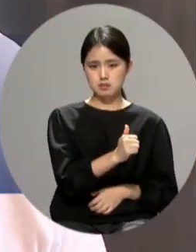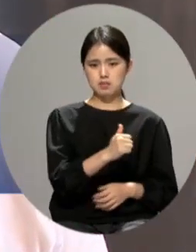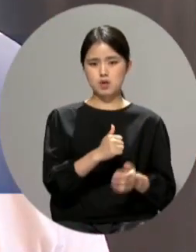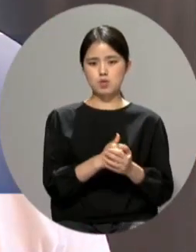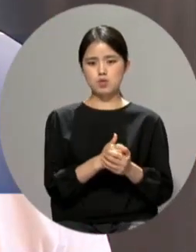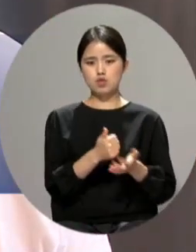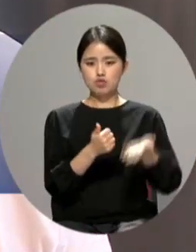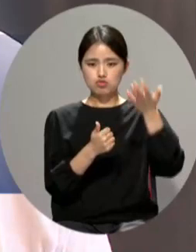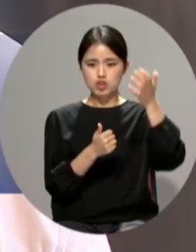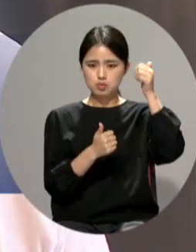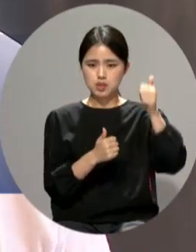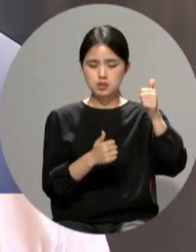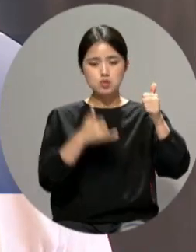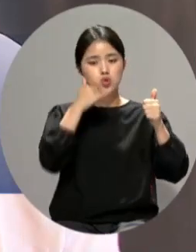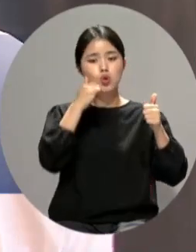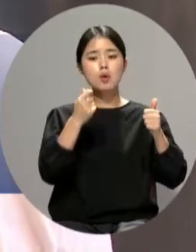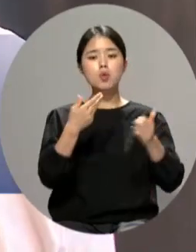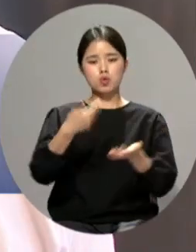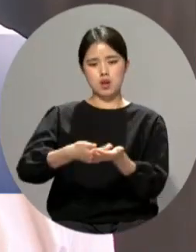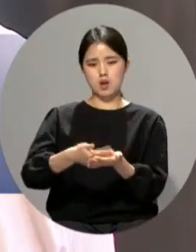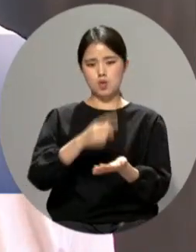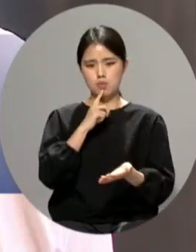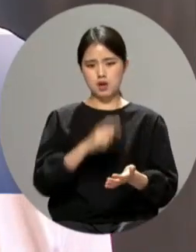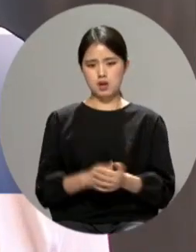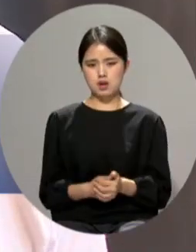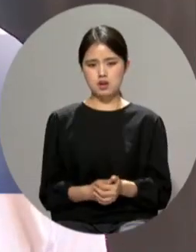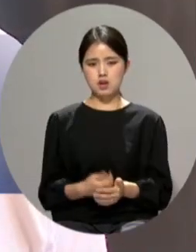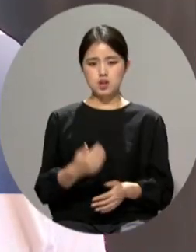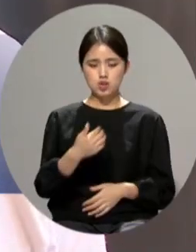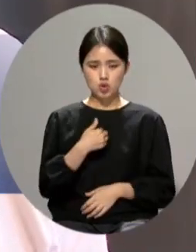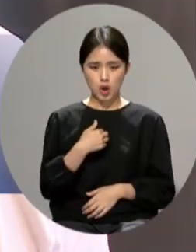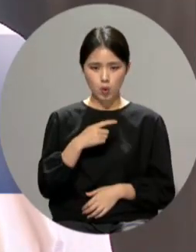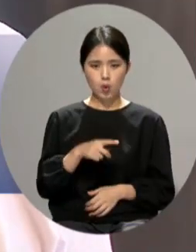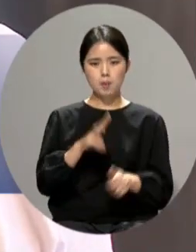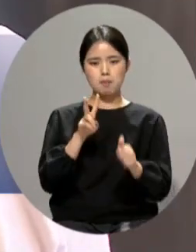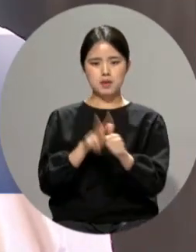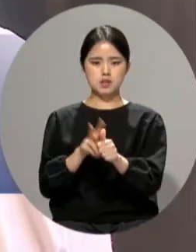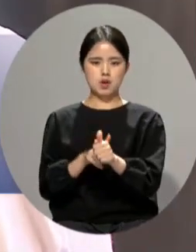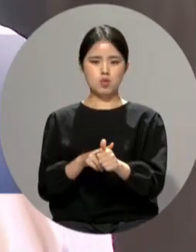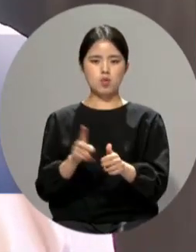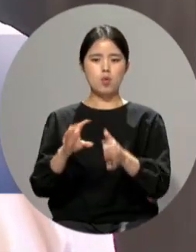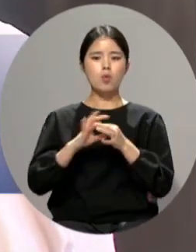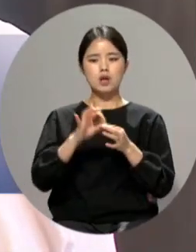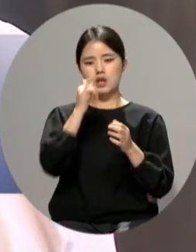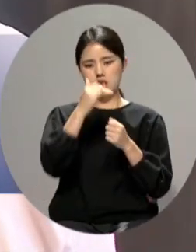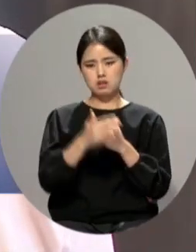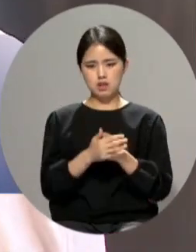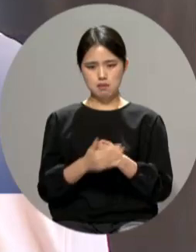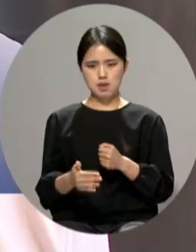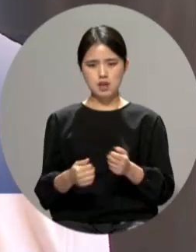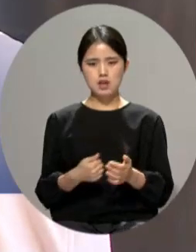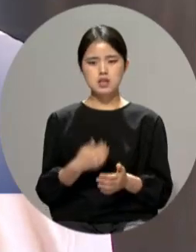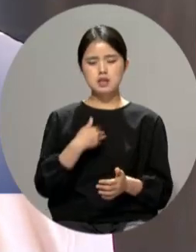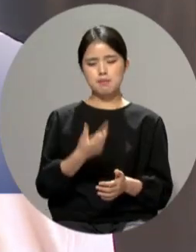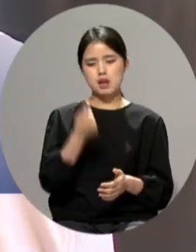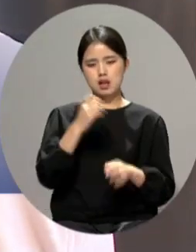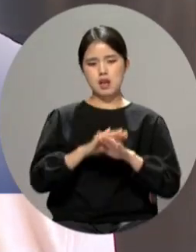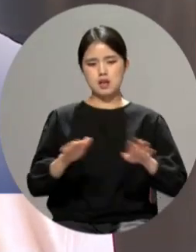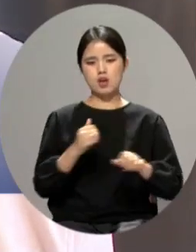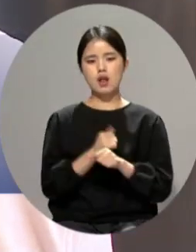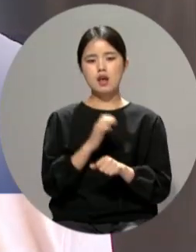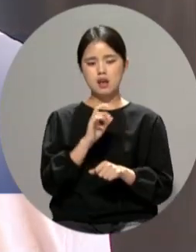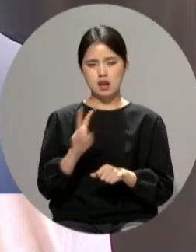점장님 전화번호를 먼저 물어봐요. 단지 제하고 마트하고 관계가 있기 때문에 빨리 해결을